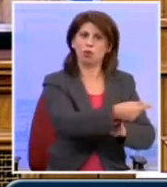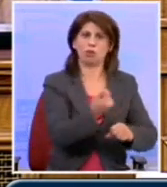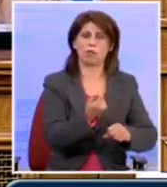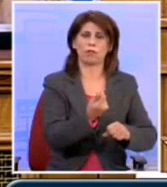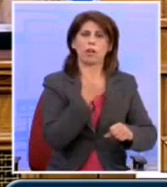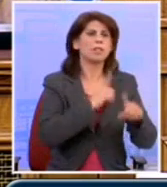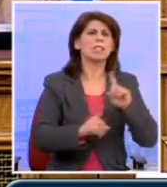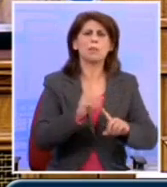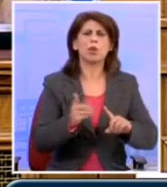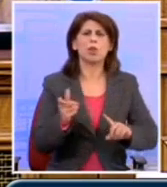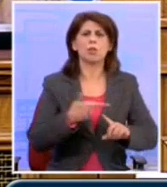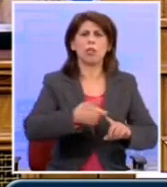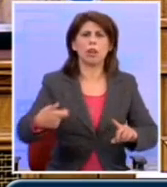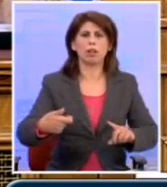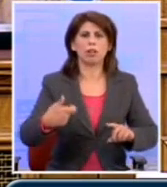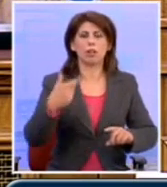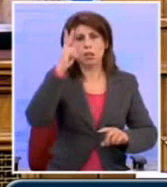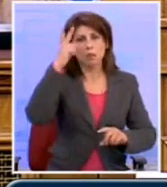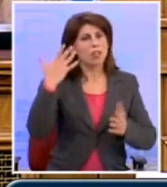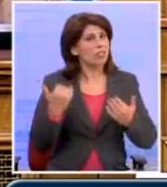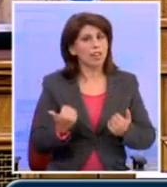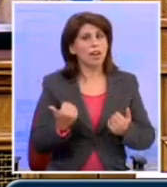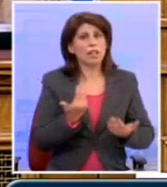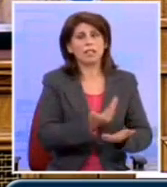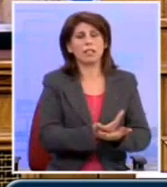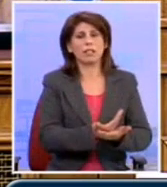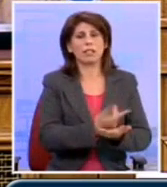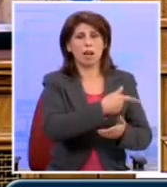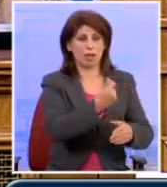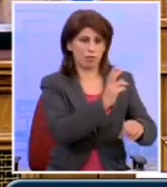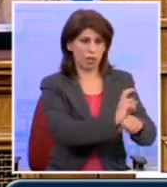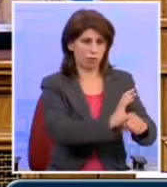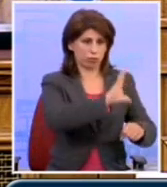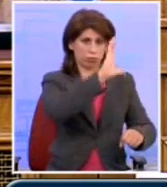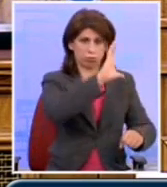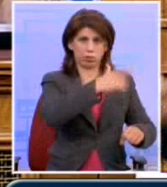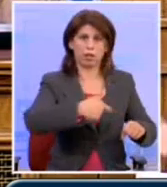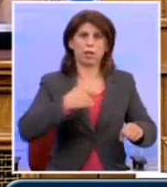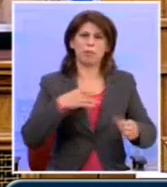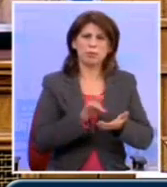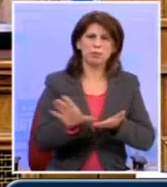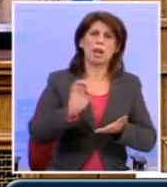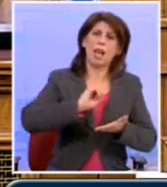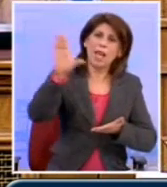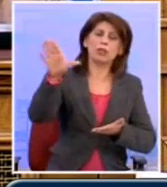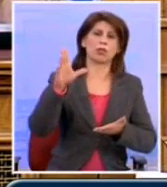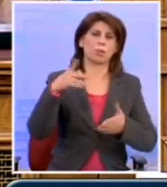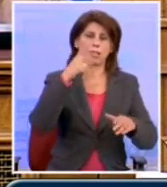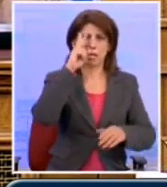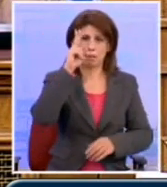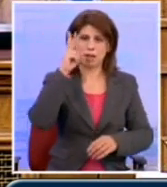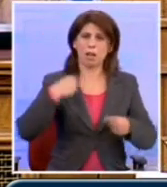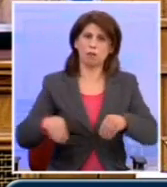Σε ποιον να τα δανείσει? Στη Γερμανία δεν υπήρχε ζήτηση ικανή να απορροφήσει αυτό το χρήμα. Οπότε πρέπει να φύγει από τις πλεονασματικές